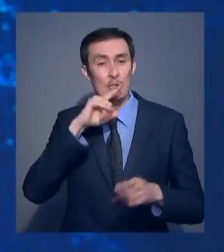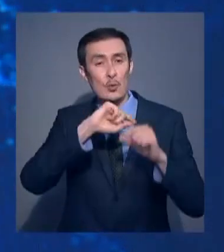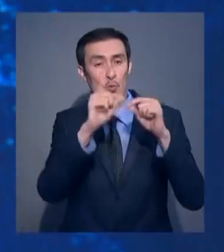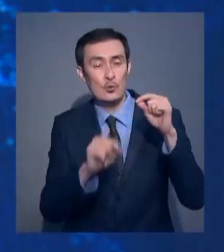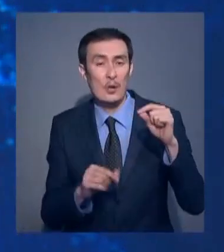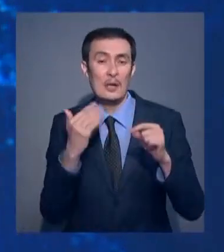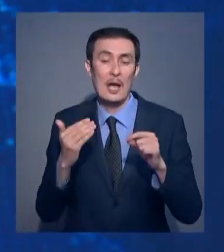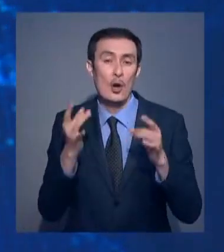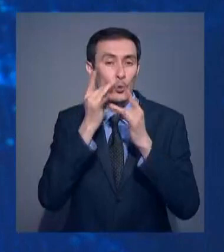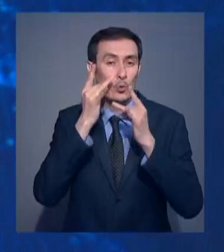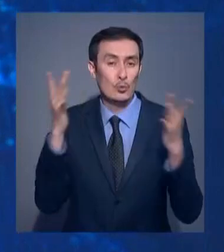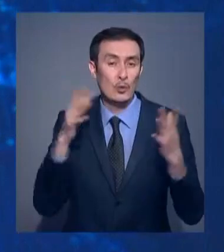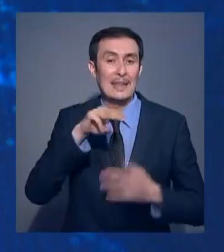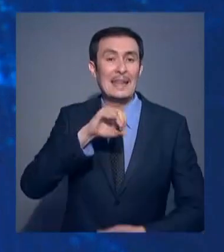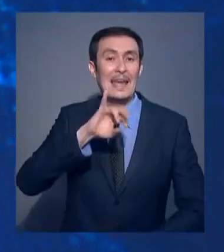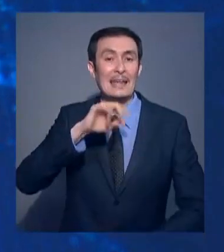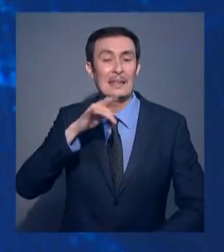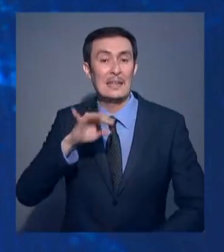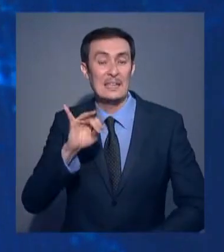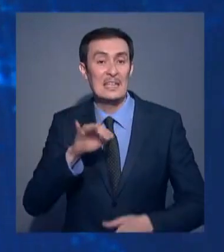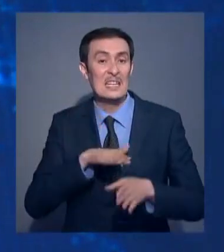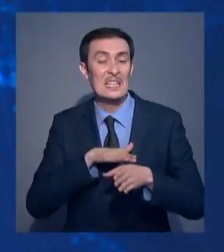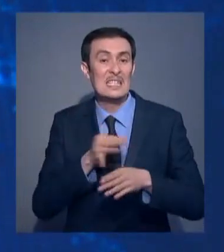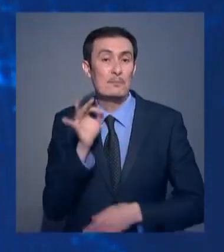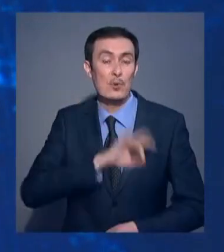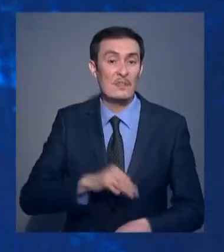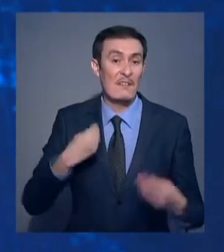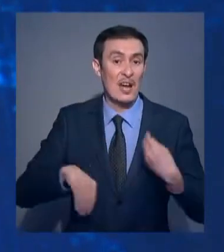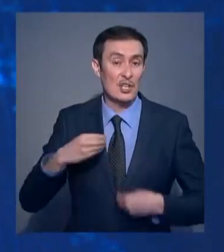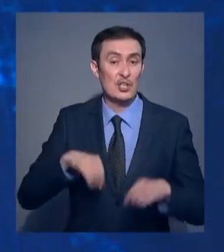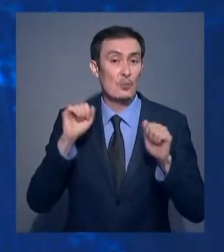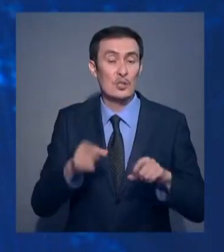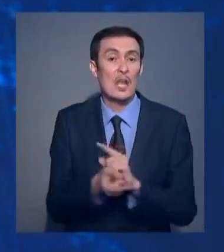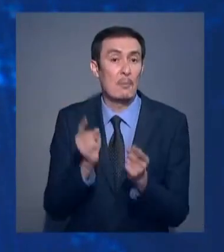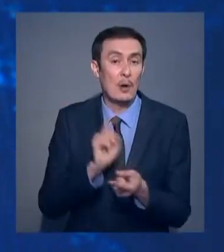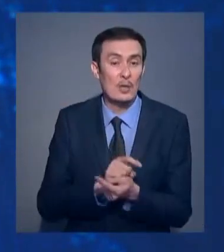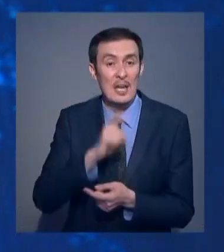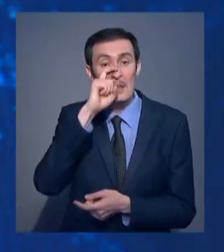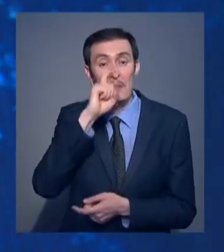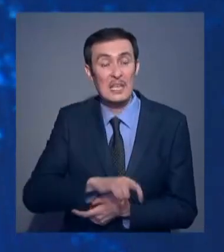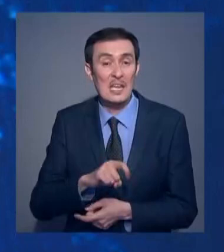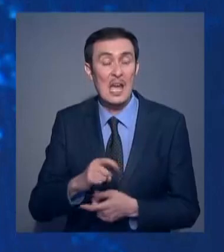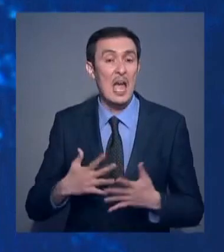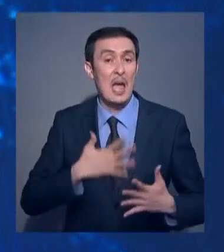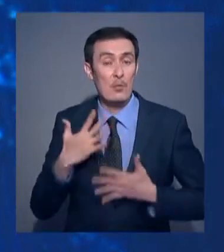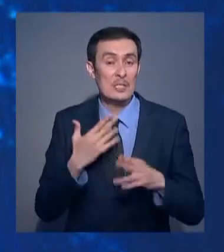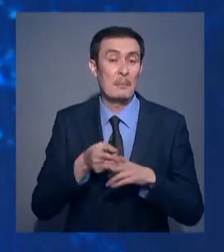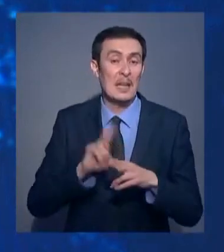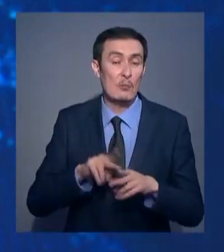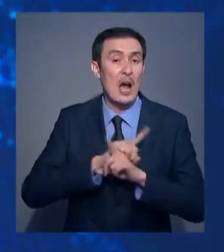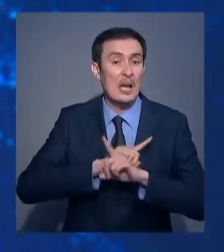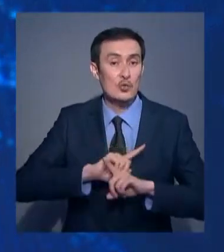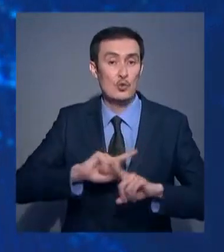на тенгрианской культуре, и неправильное использование их в одежде может принести человеку негативные эмоции. В